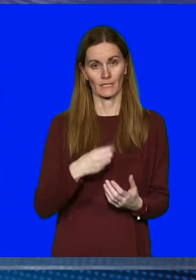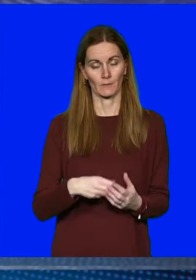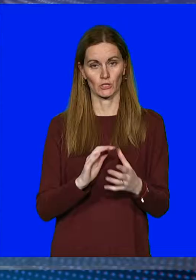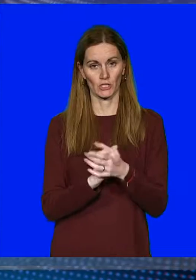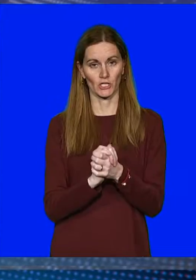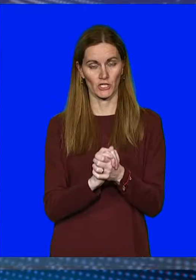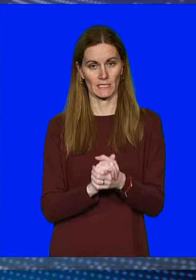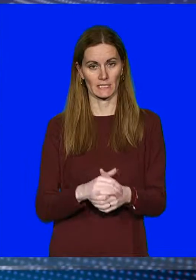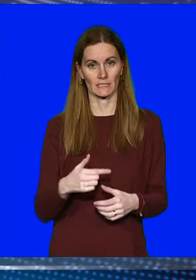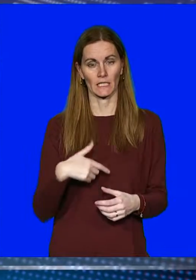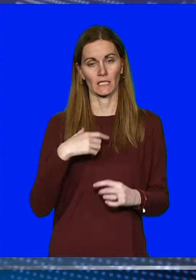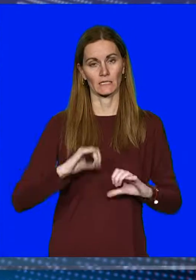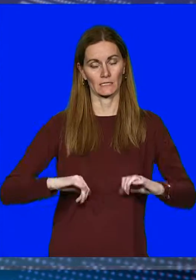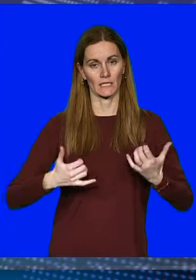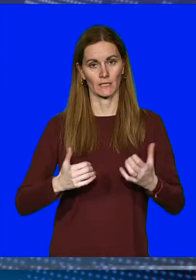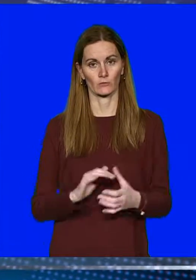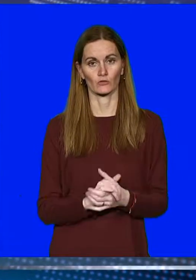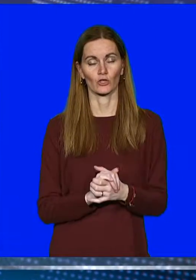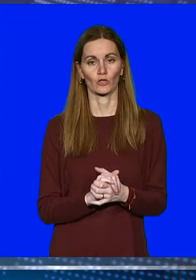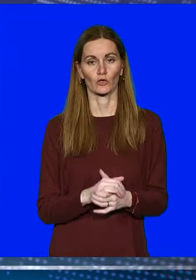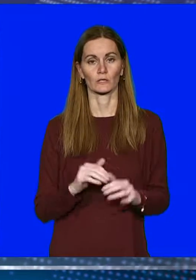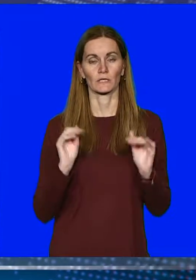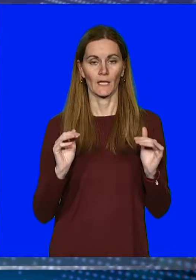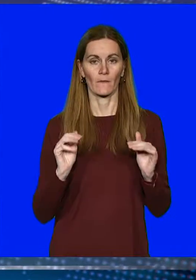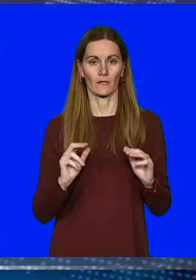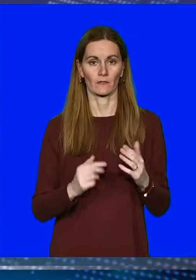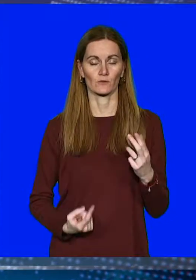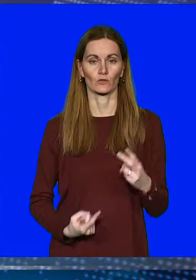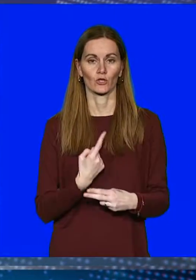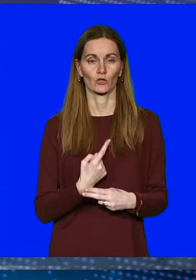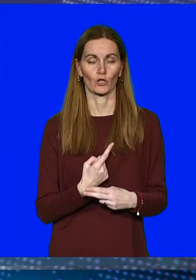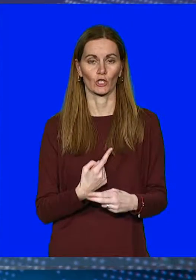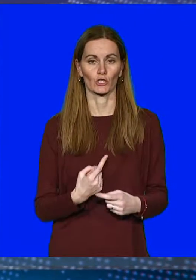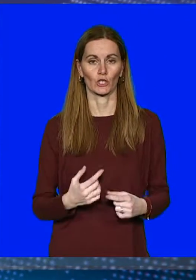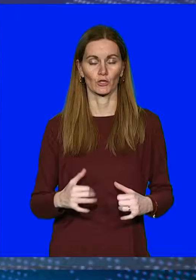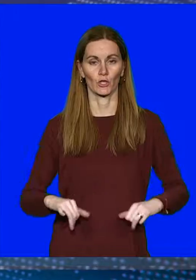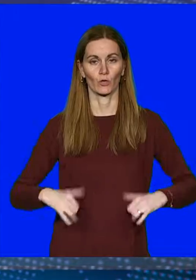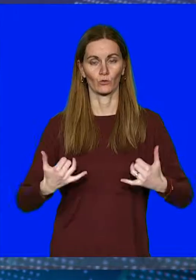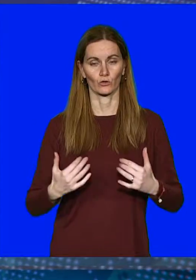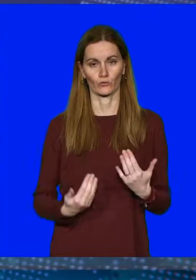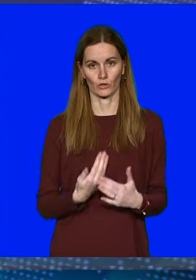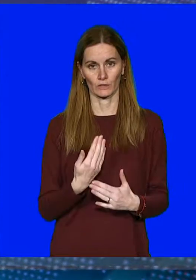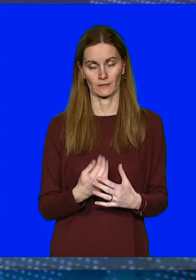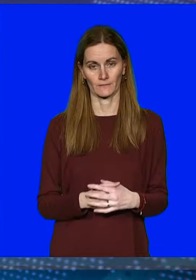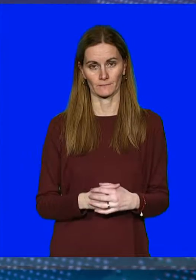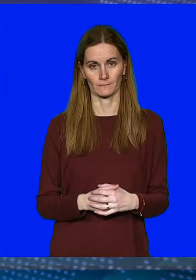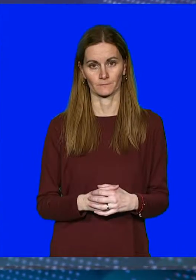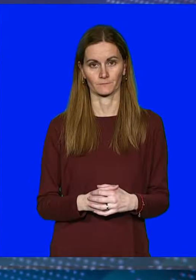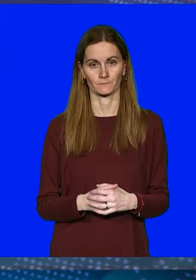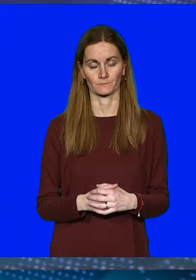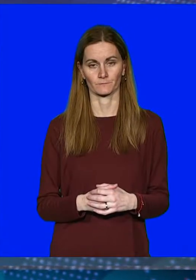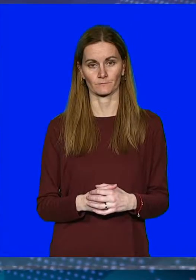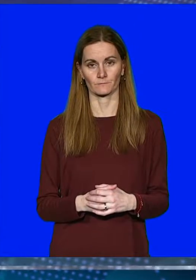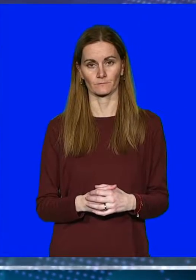čestitke istaknuto je i ono najvažnije u 2018. a najavljeni su i događaji u novoj 2019. godini.